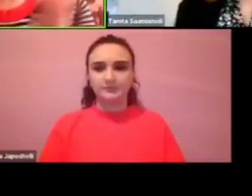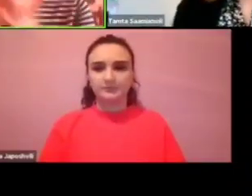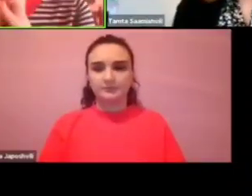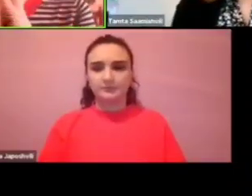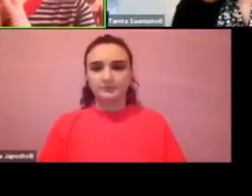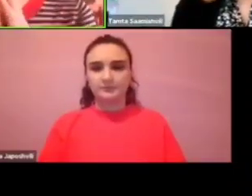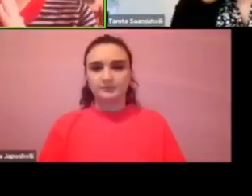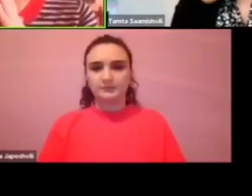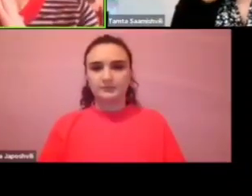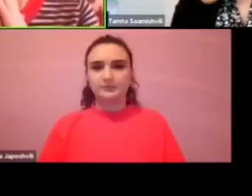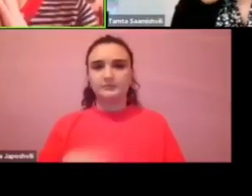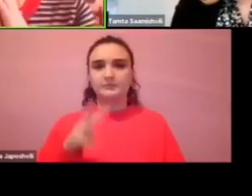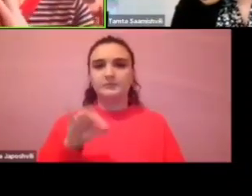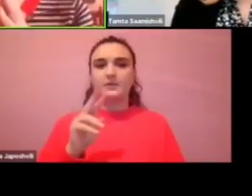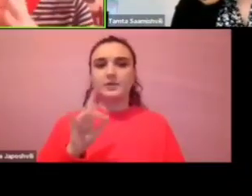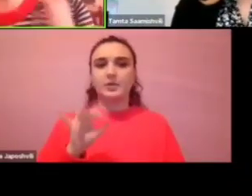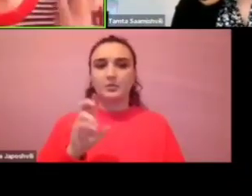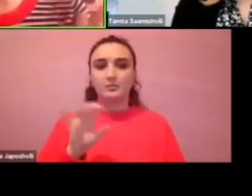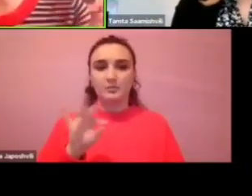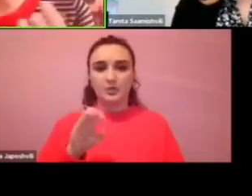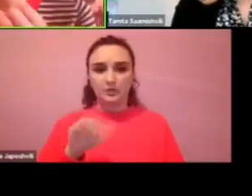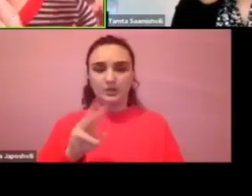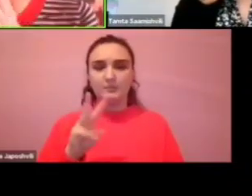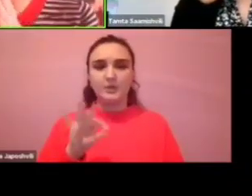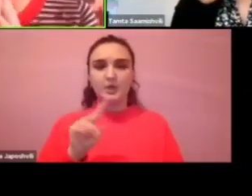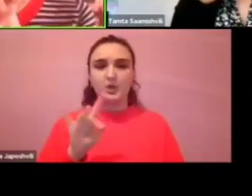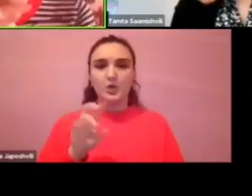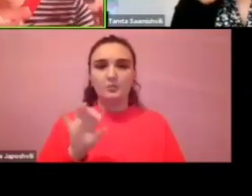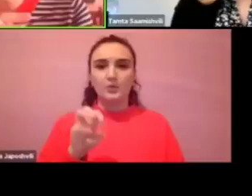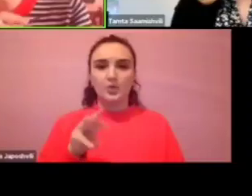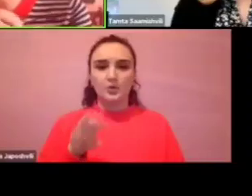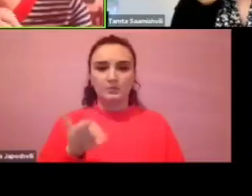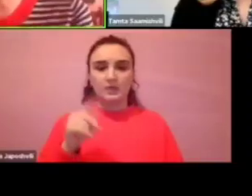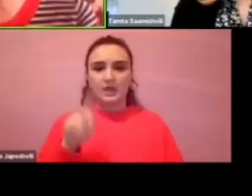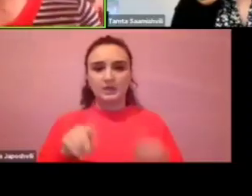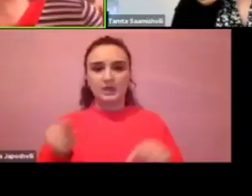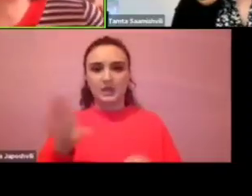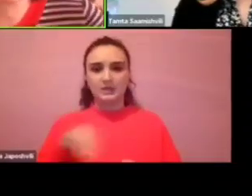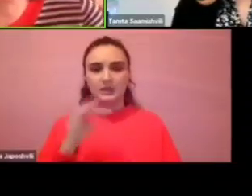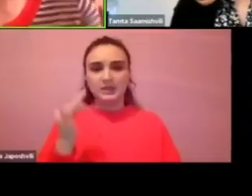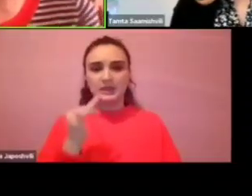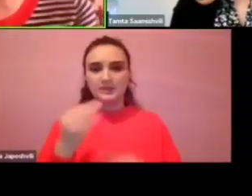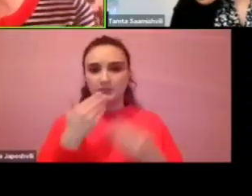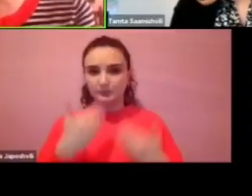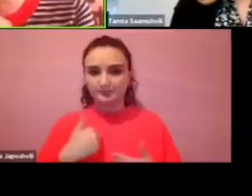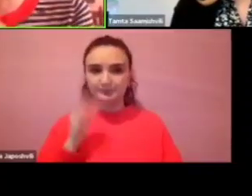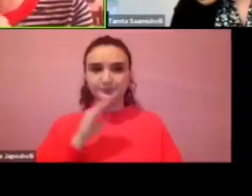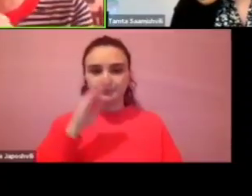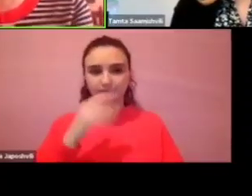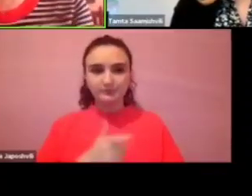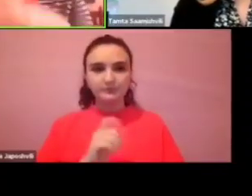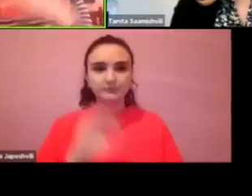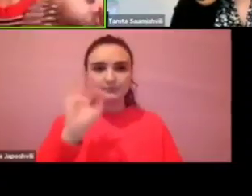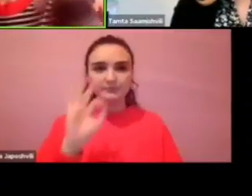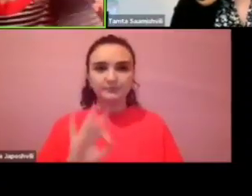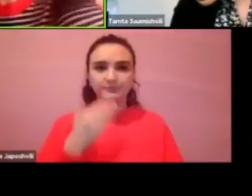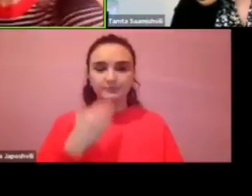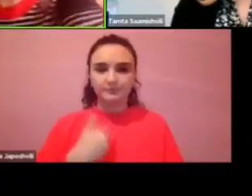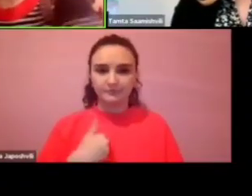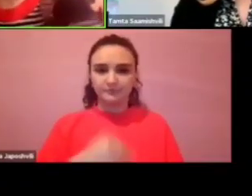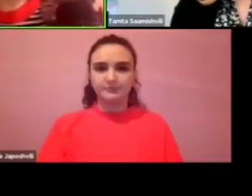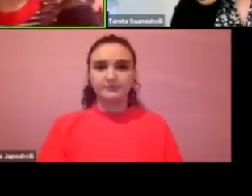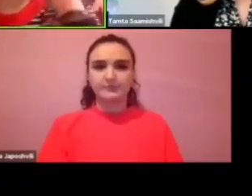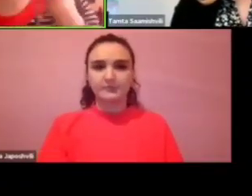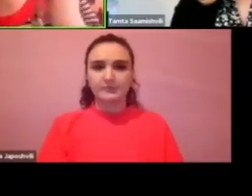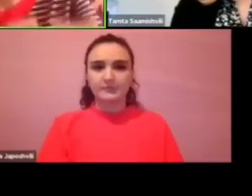იგი მიკრობიოტა და მიკრობიომი. ეხლა ნახეთ ხანდახან ეს დაინტერესებული მშობლები თამთა ძალიან ხშირად სვავენ ხოლმე.